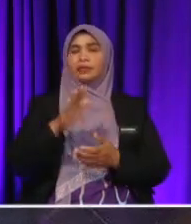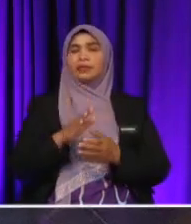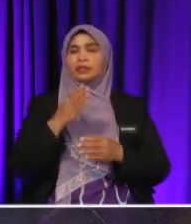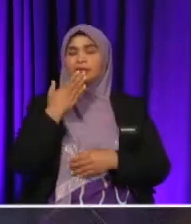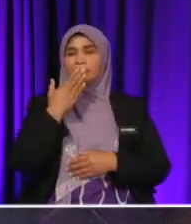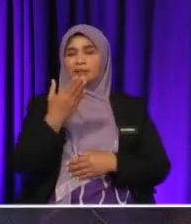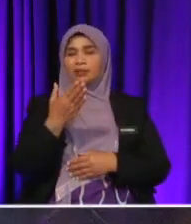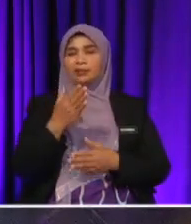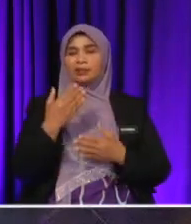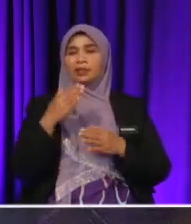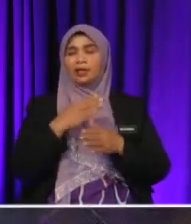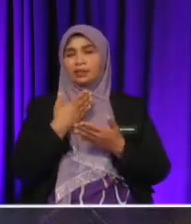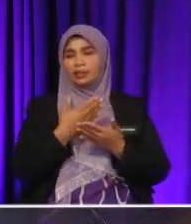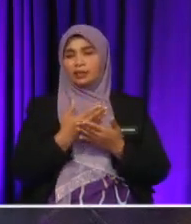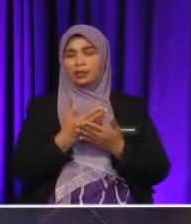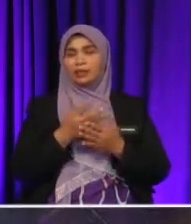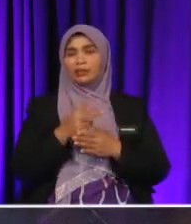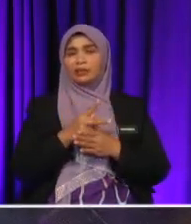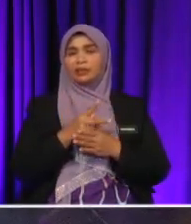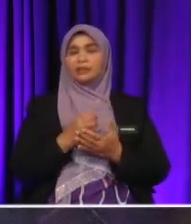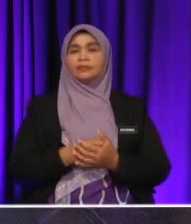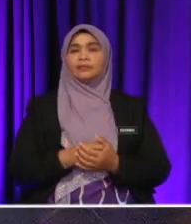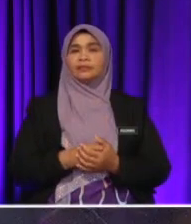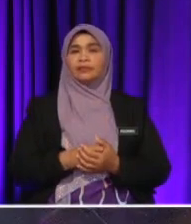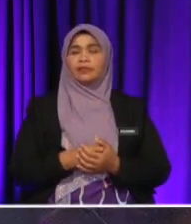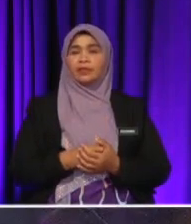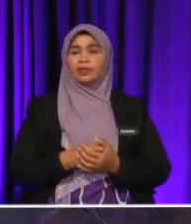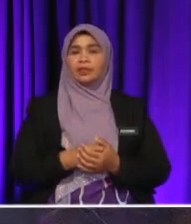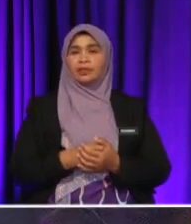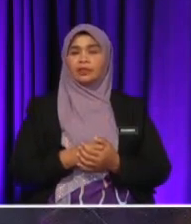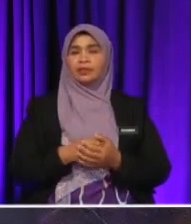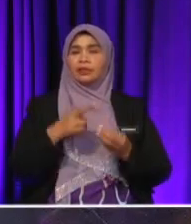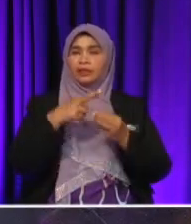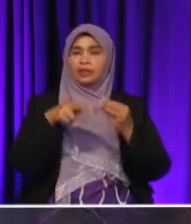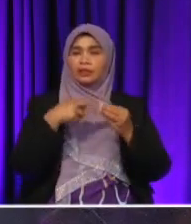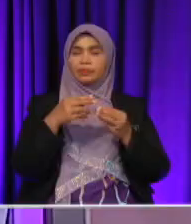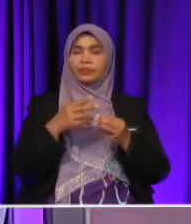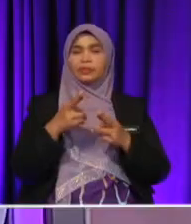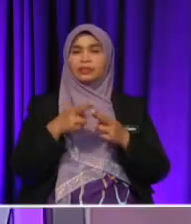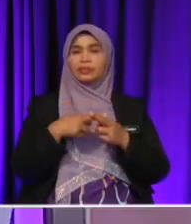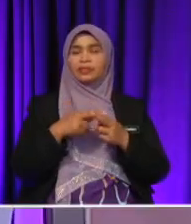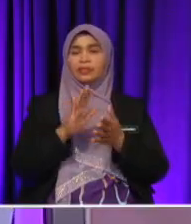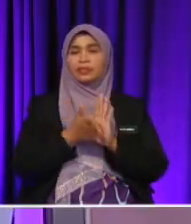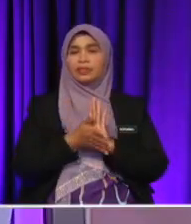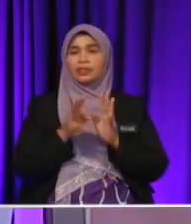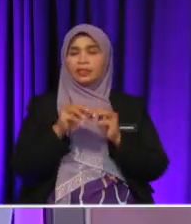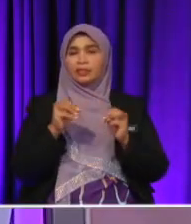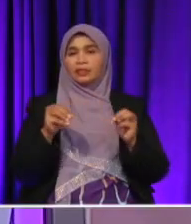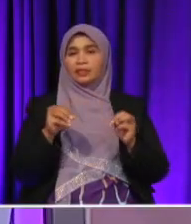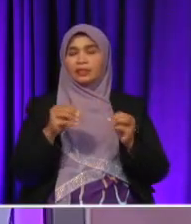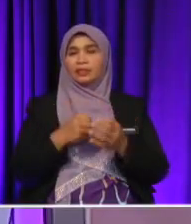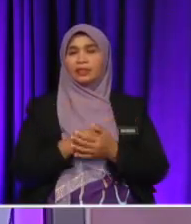kongsianya jadi untuk sekarang ini mungkin aku boleh diberikan sedikit rumusan ringkas Oke jadi murid-murid